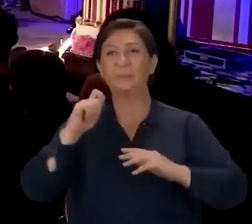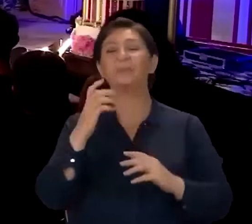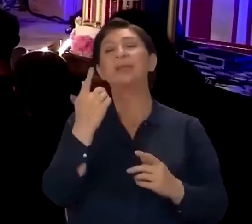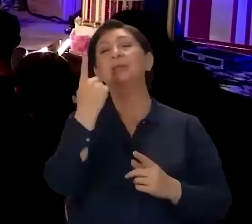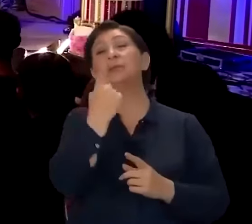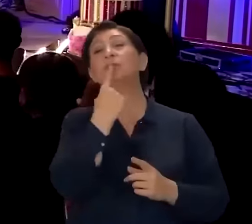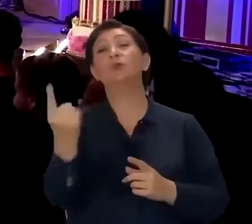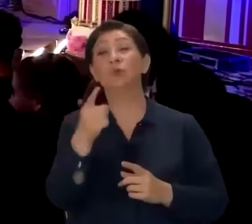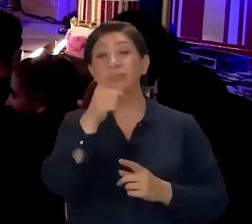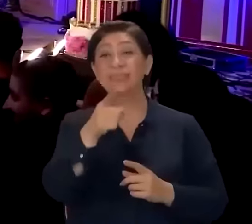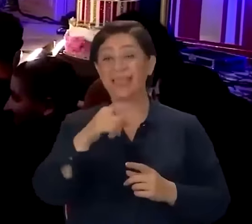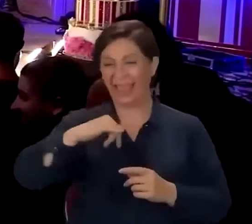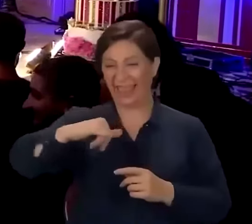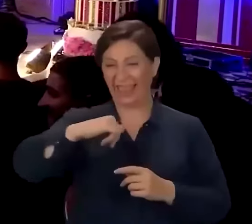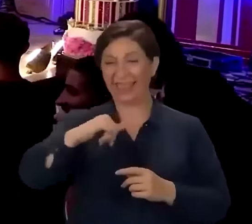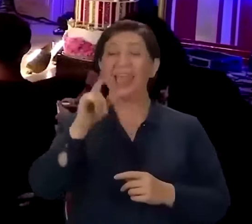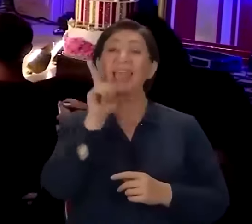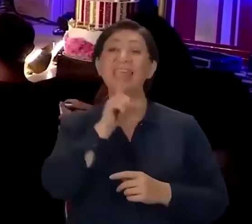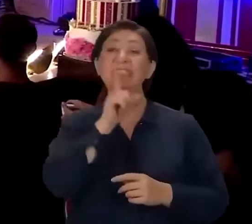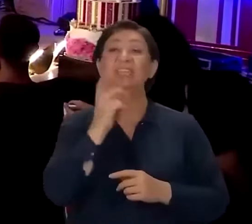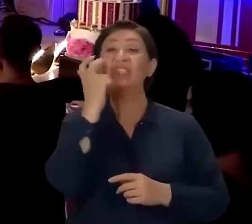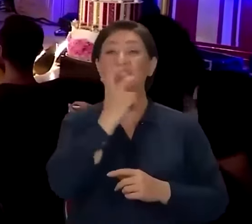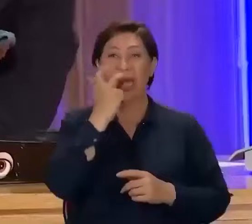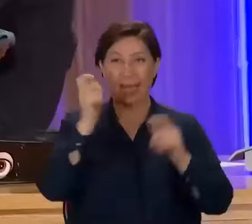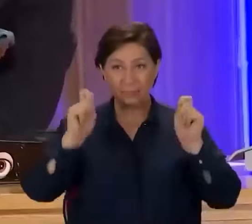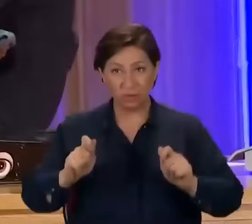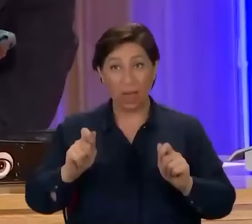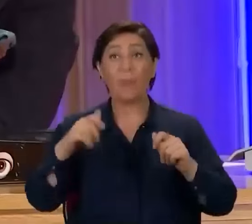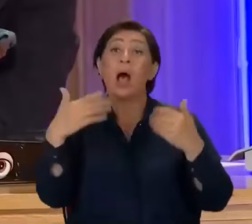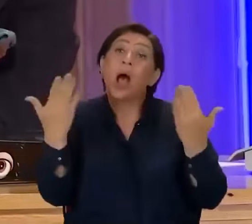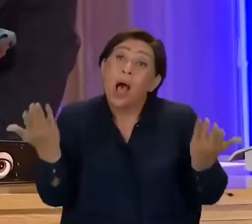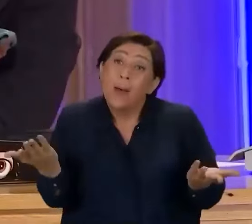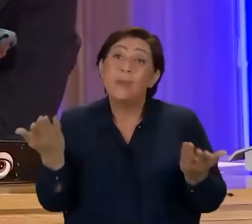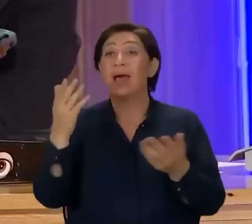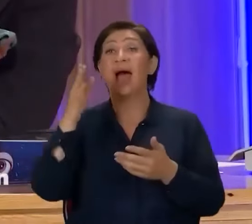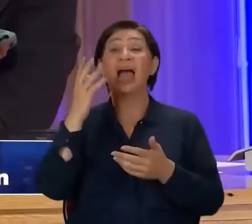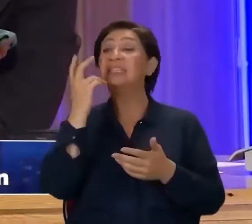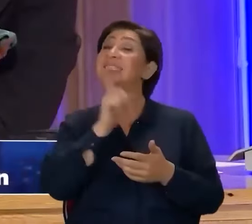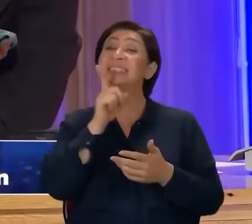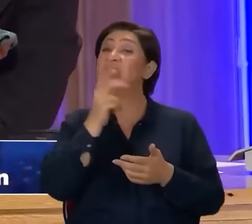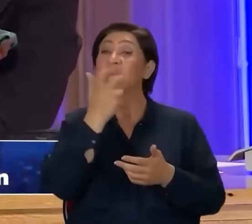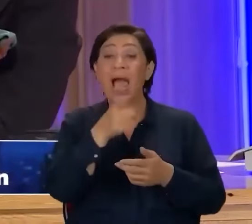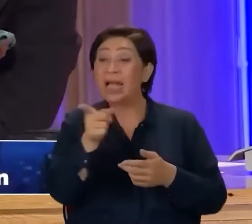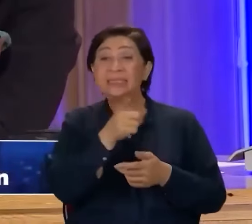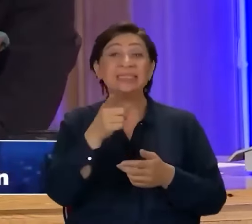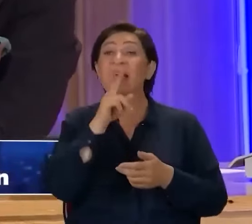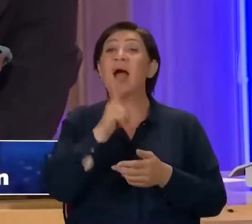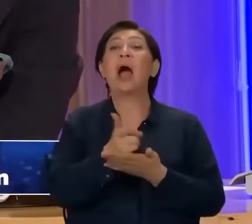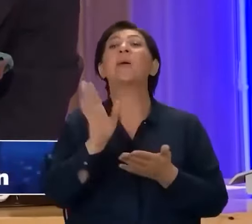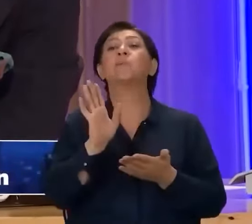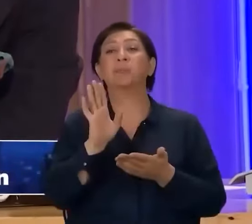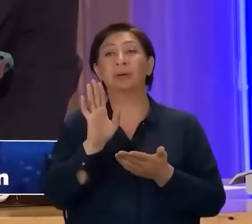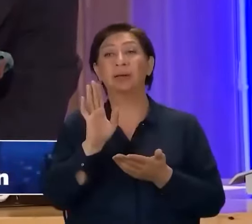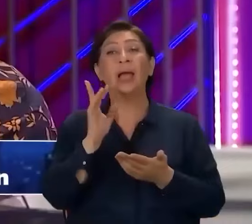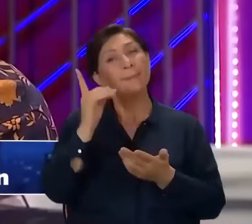sevgilim, diyorsun ki yakında İngilizce şarkı okuyacağım ama henüz hangi şarkı karar vermedim. Arada ters köşe